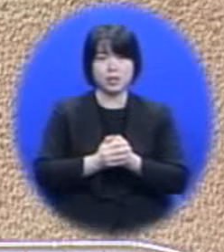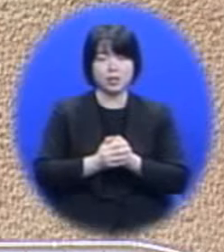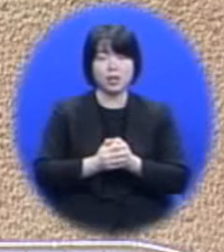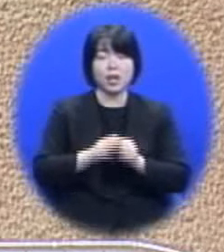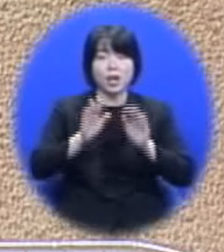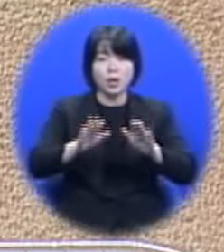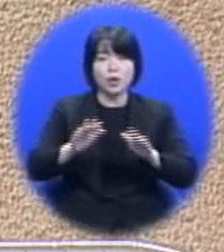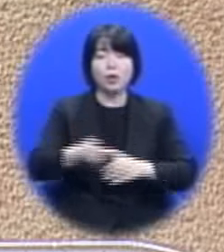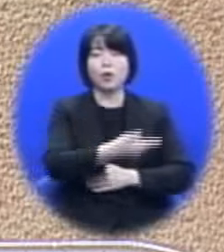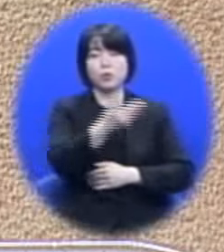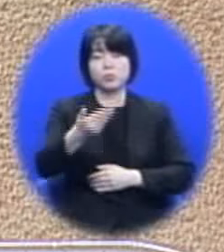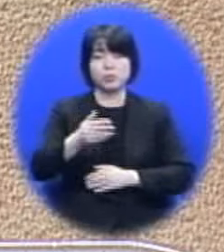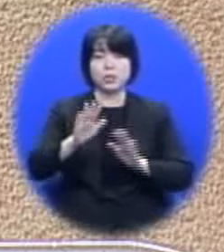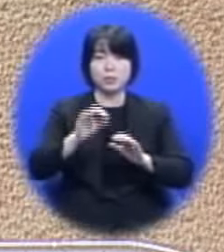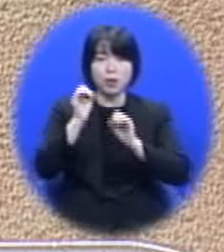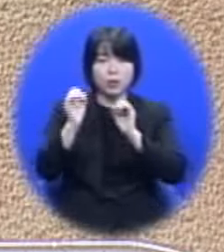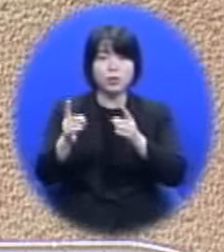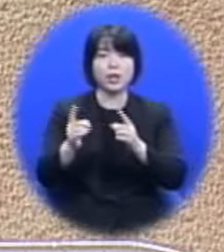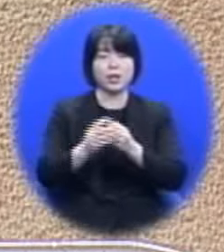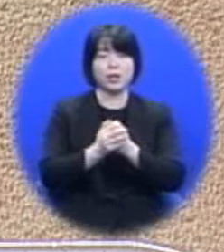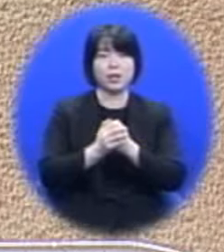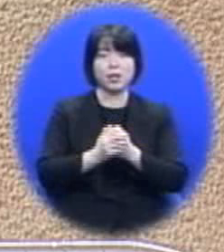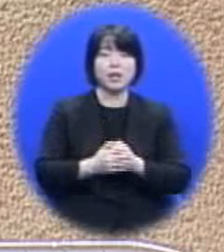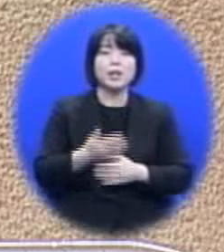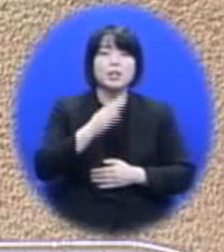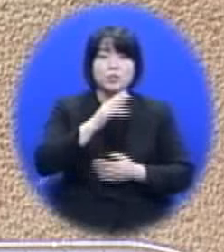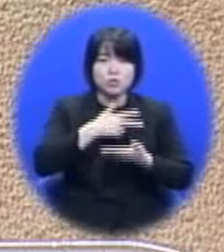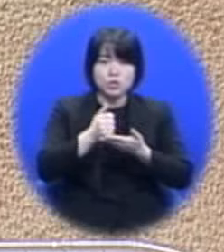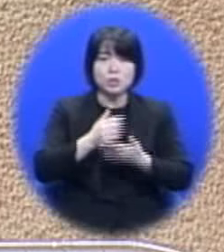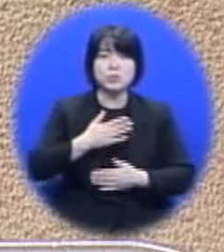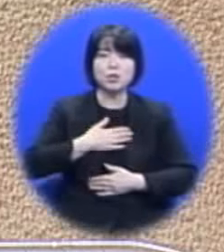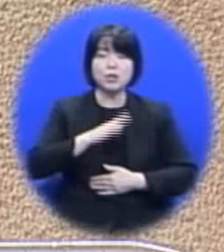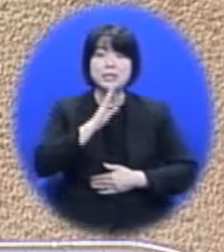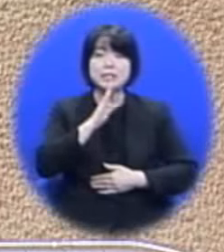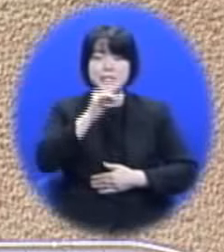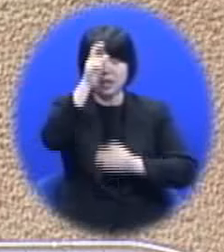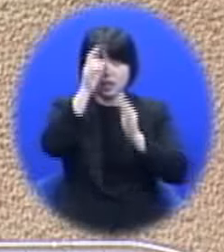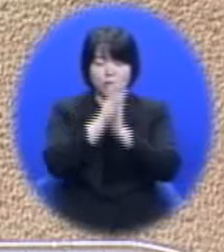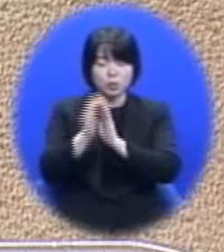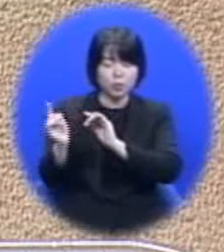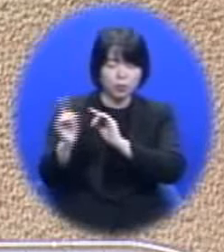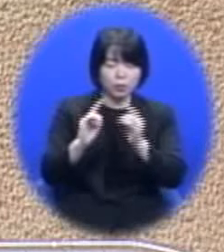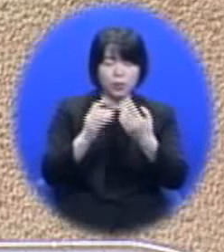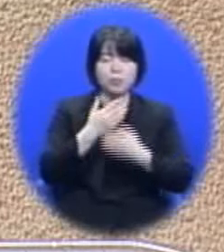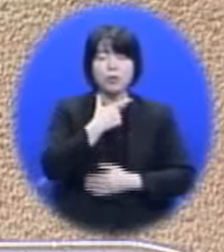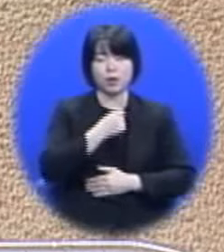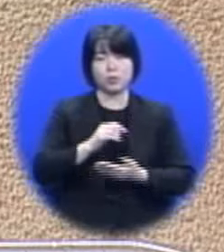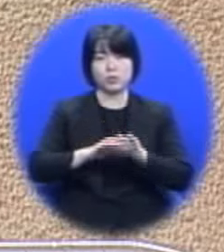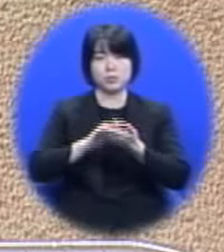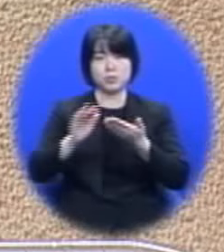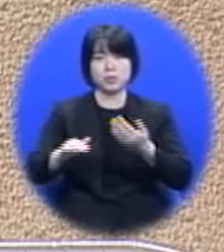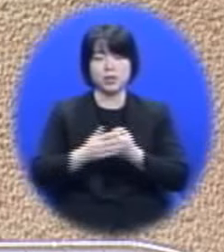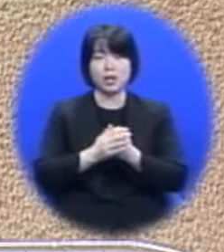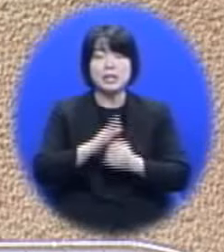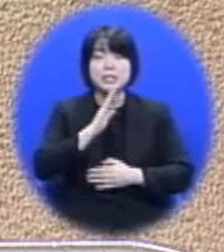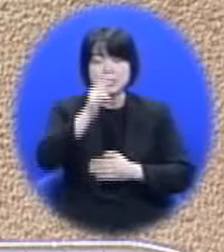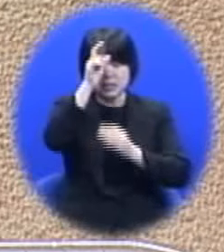여러분, 이번 기회에 정말 주님, 저 진짜 기도 회복하고 싶습니다. 진짜 기도 드리고